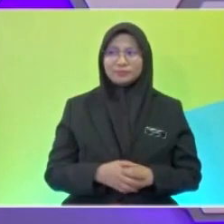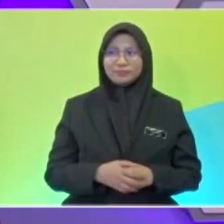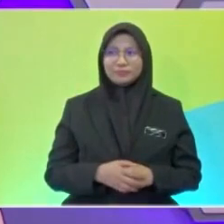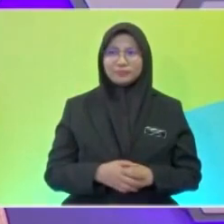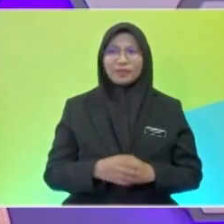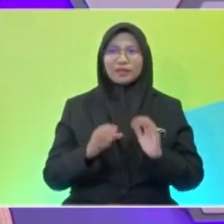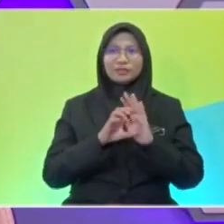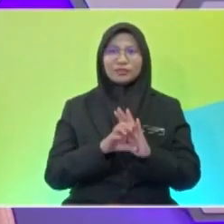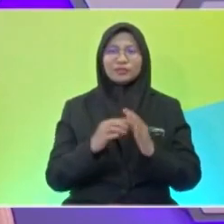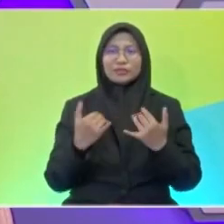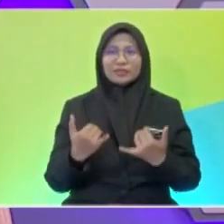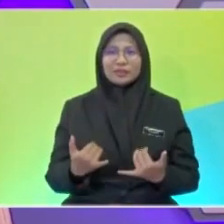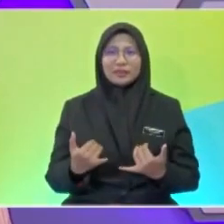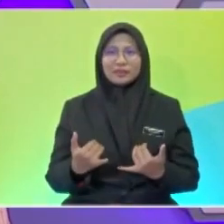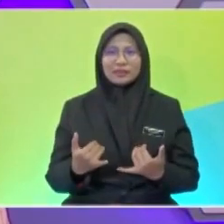beli dengan